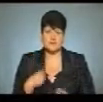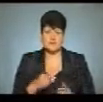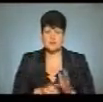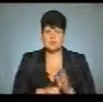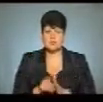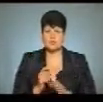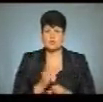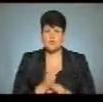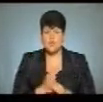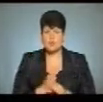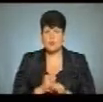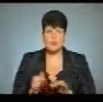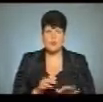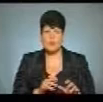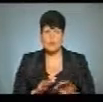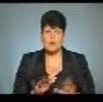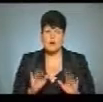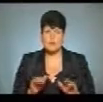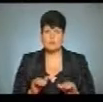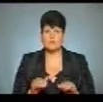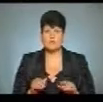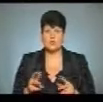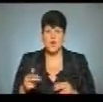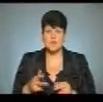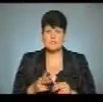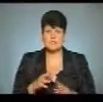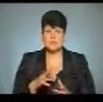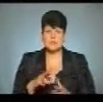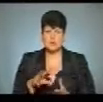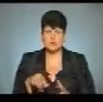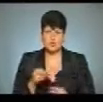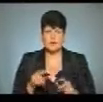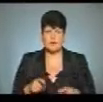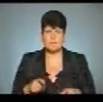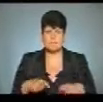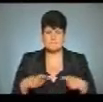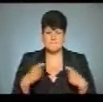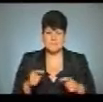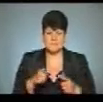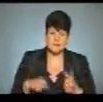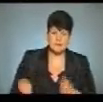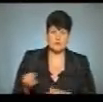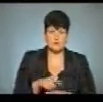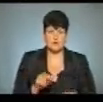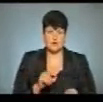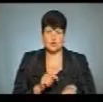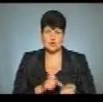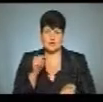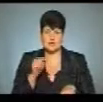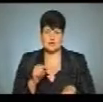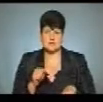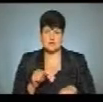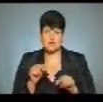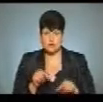спочатку робимо всякі рухи, а потім розрізаємо тортик, потім бігаємо в круг, то перший торкнеться ножик, а